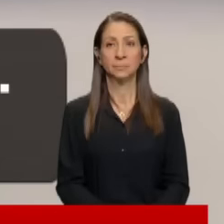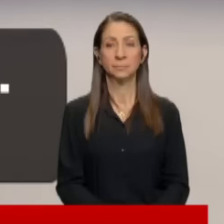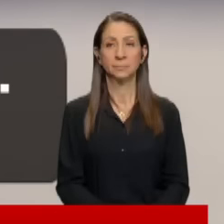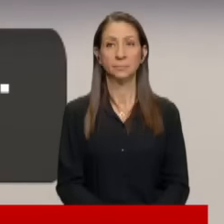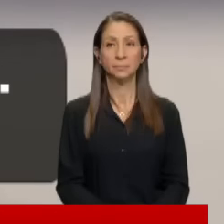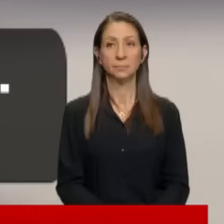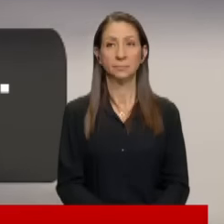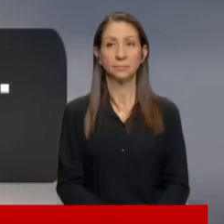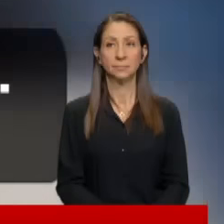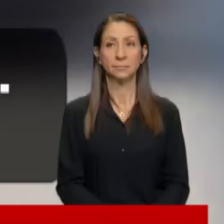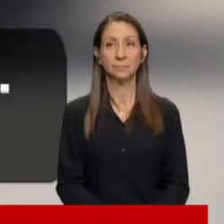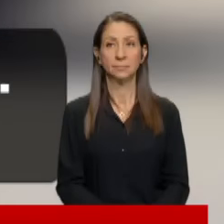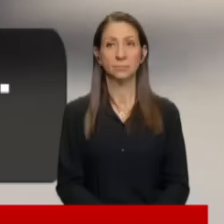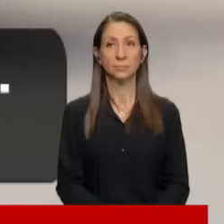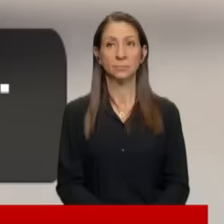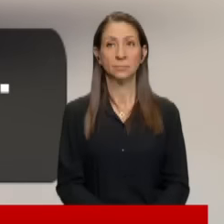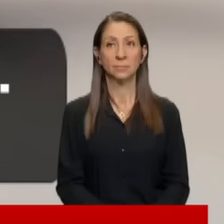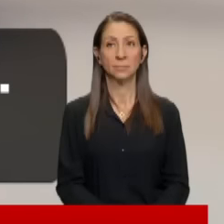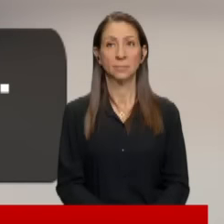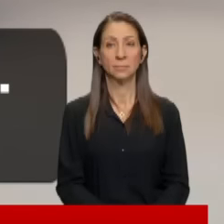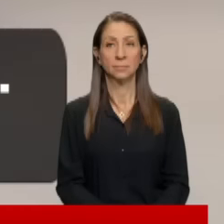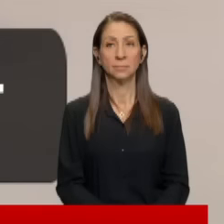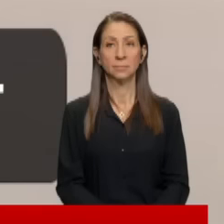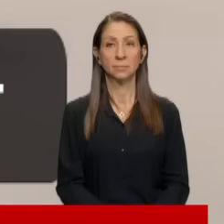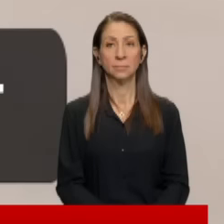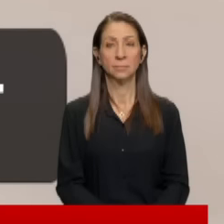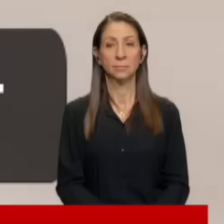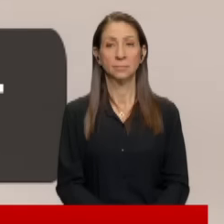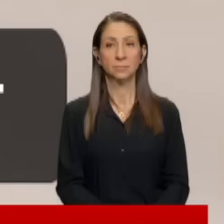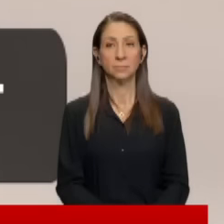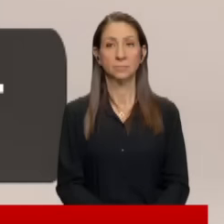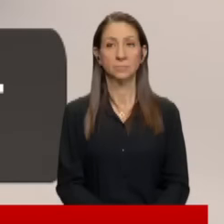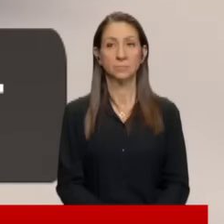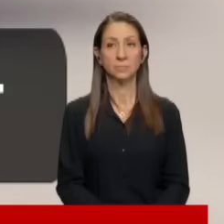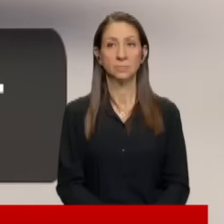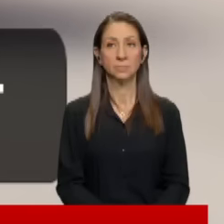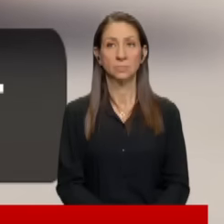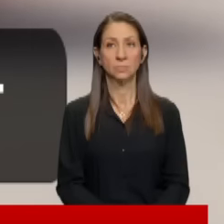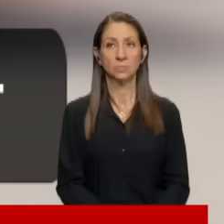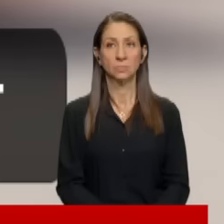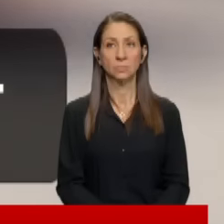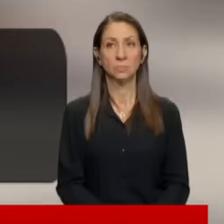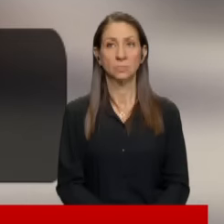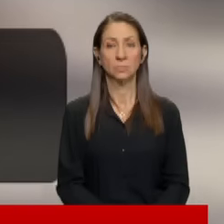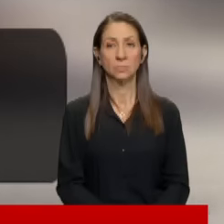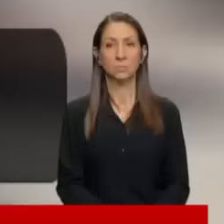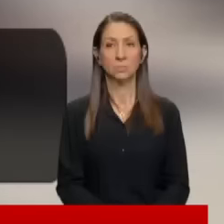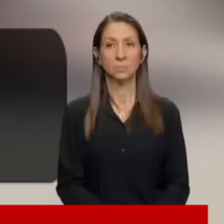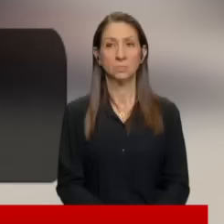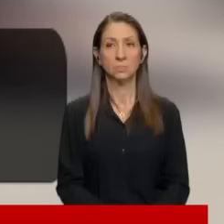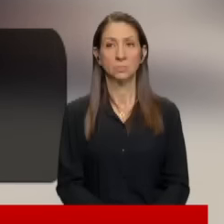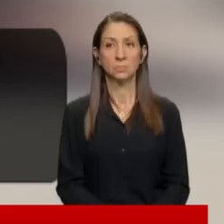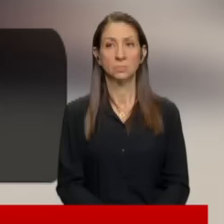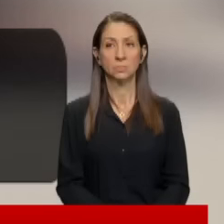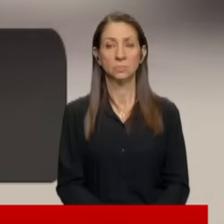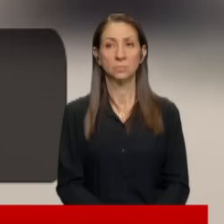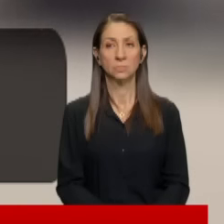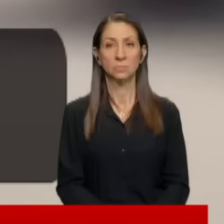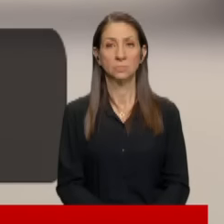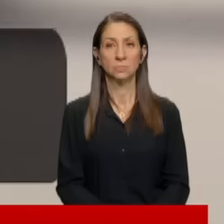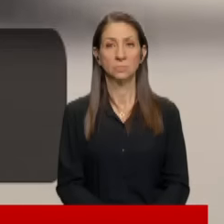Hepimiz seçilmiş insanlarız. Herkes görevini yapacak. Ekibi çekecekmiş. Ekibi de bırakmıyorum. Gelsin, ekibini alabiliyorsa